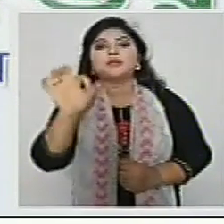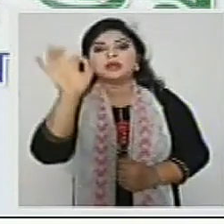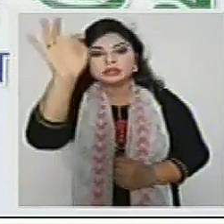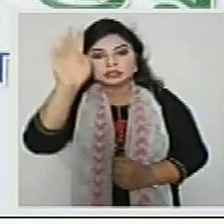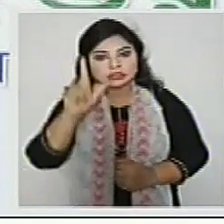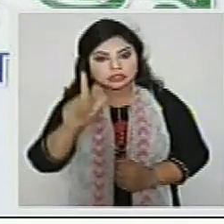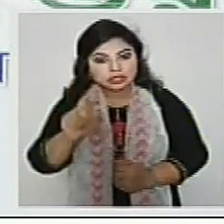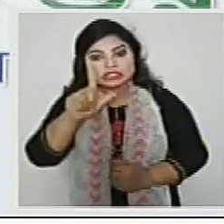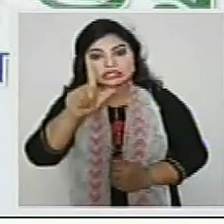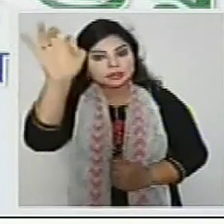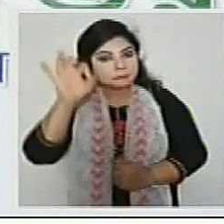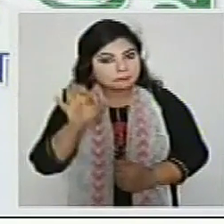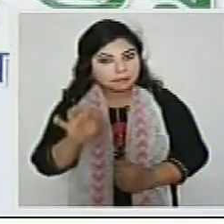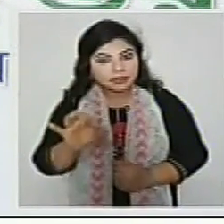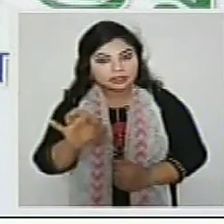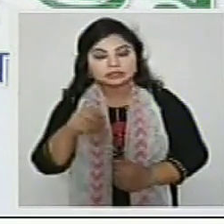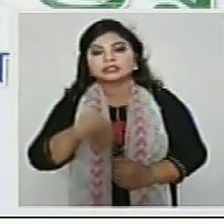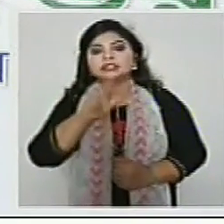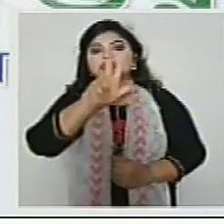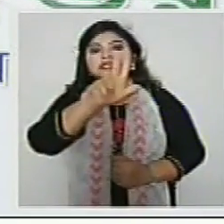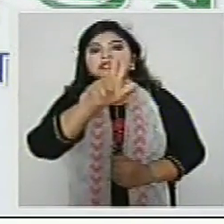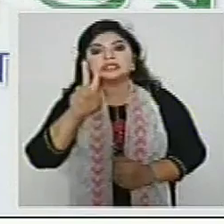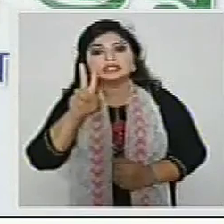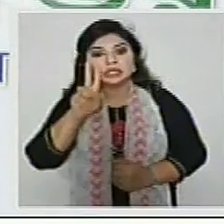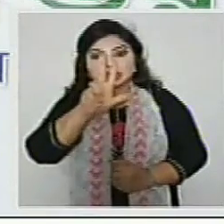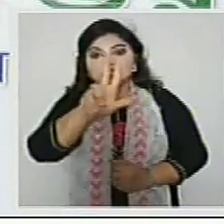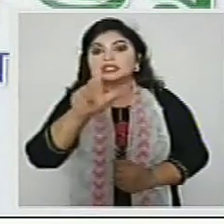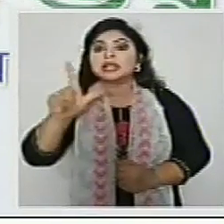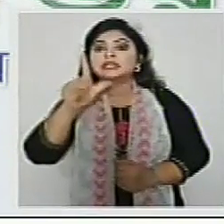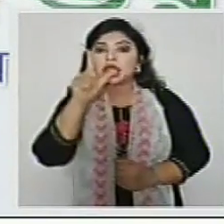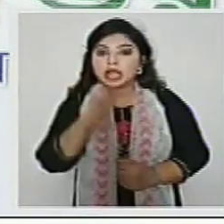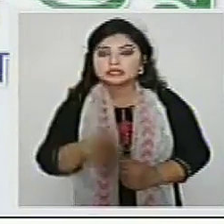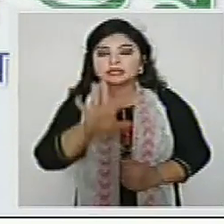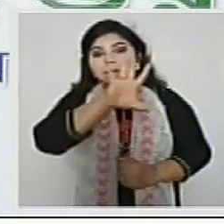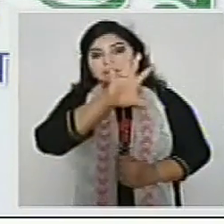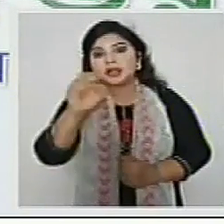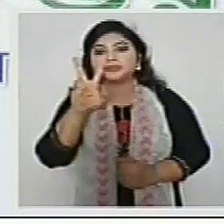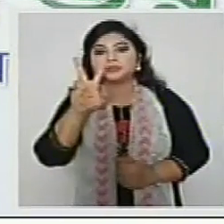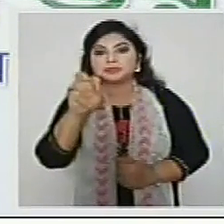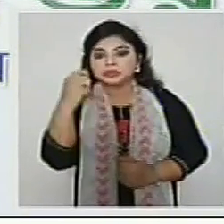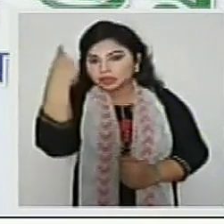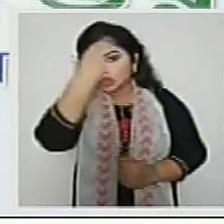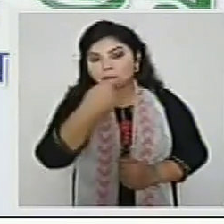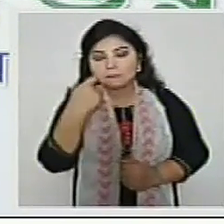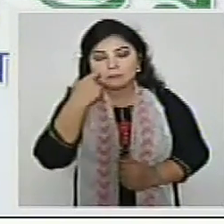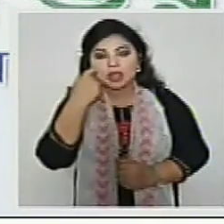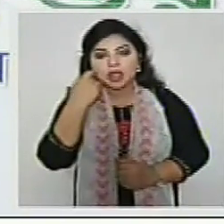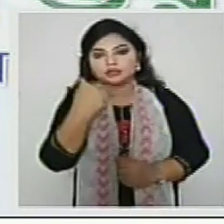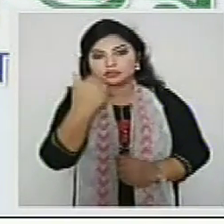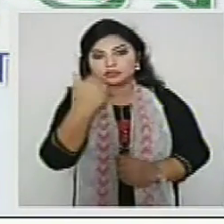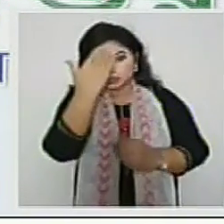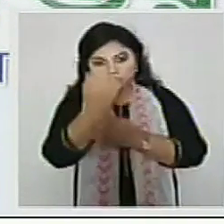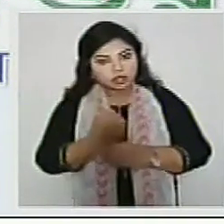3,141 জন, শনাক্তের হার 21.65%। এ পর্যন্ত শনাক্ত হয়েছেন